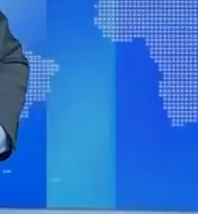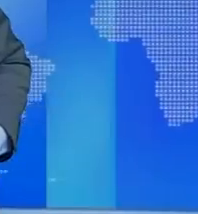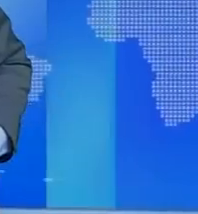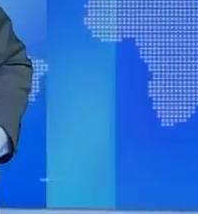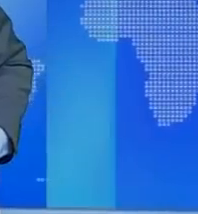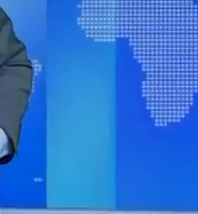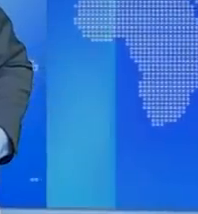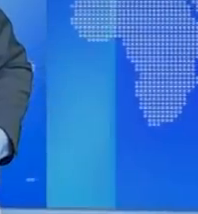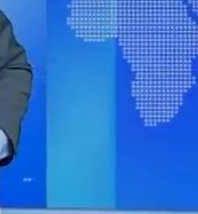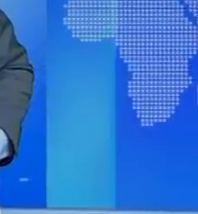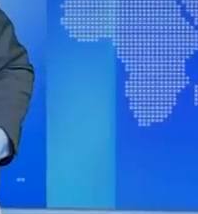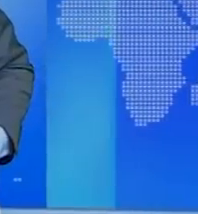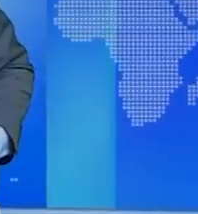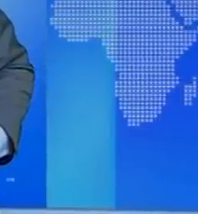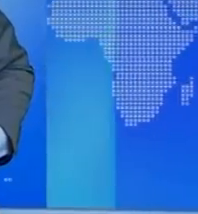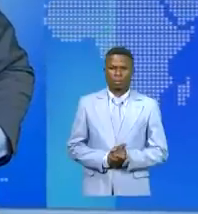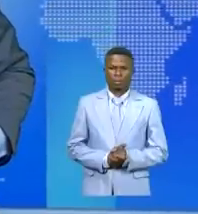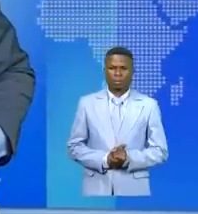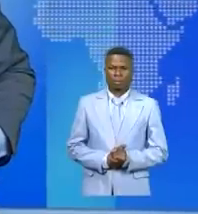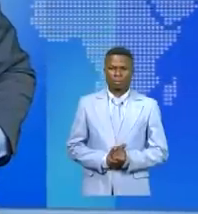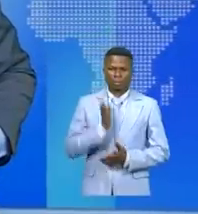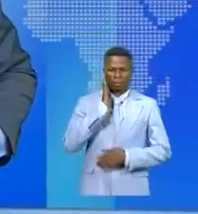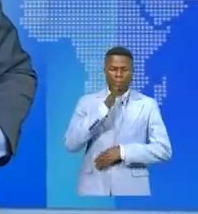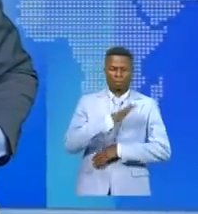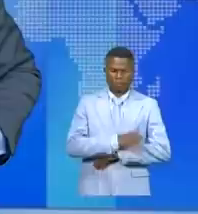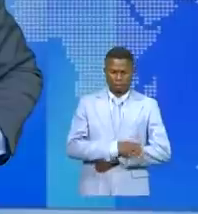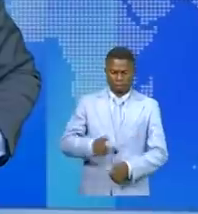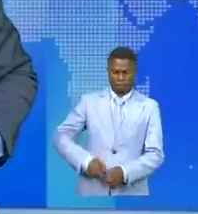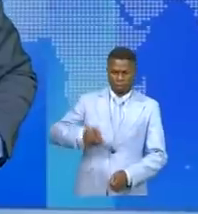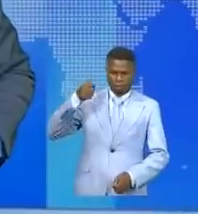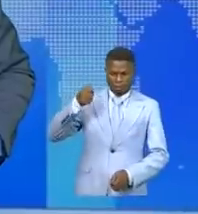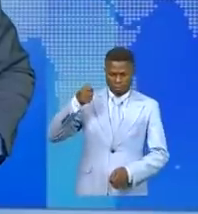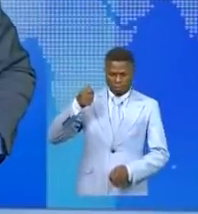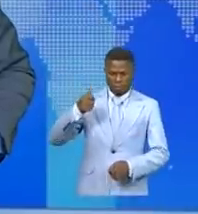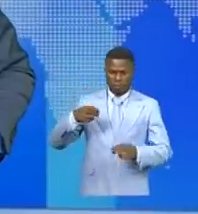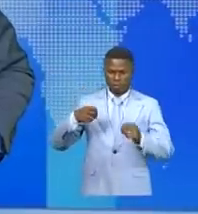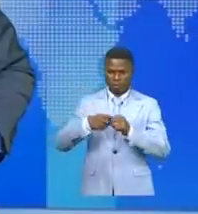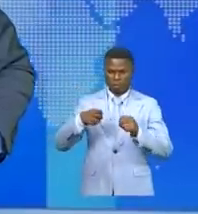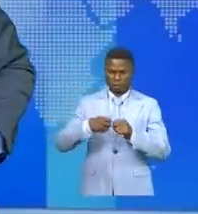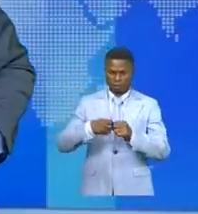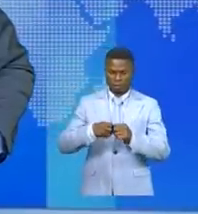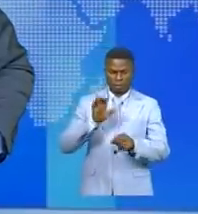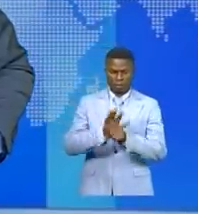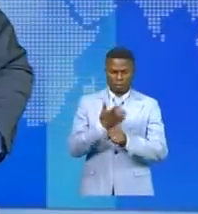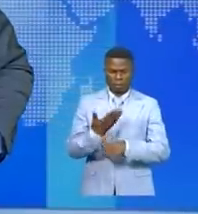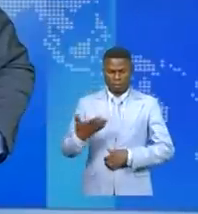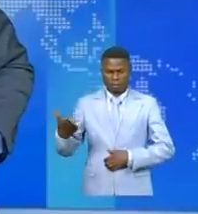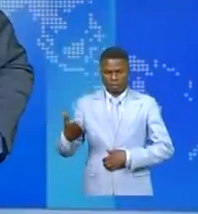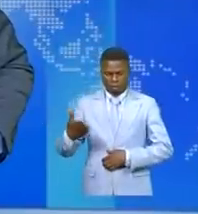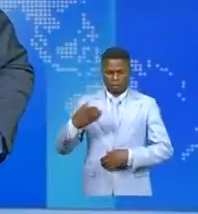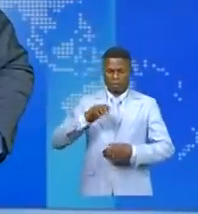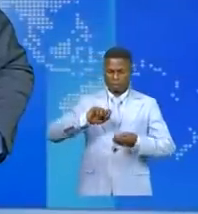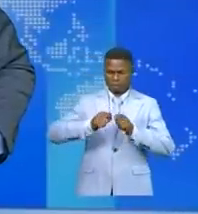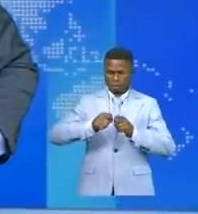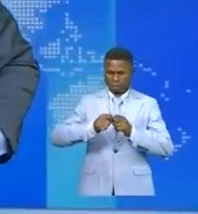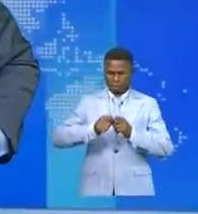Bonsoir à toutes et à tous. À la une de ce journal, la centrale hydroélectrique de Bendera qui révit 7 tonnes de matériel pour la réhabilitation